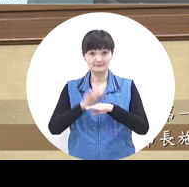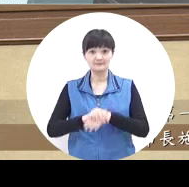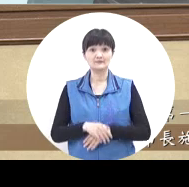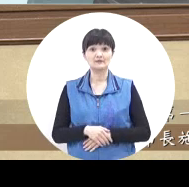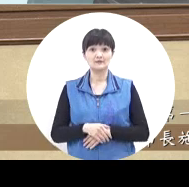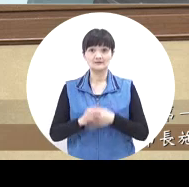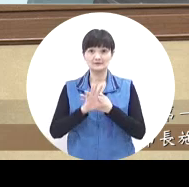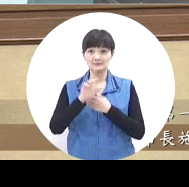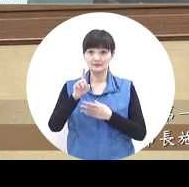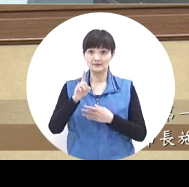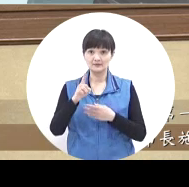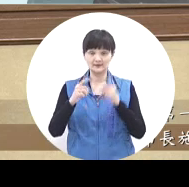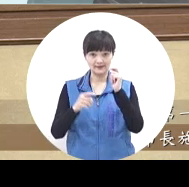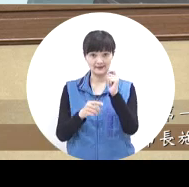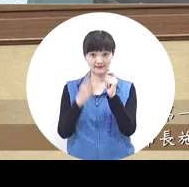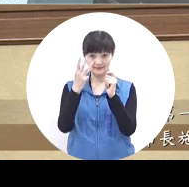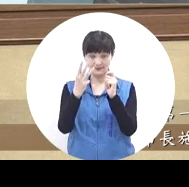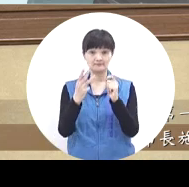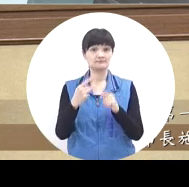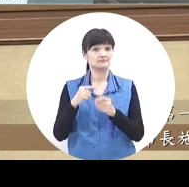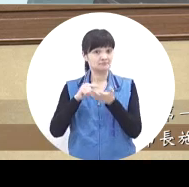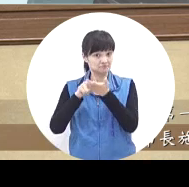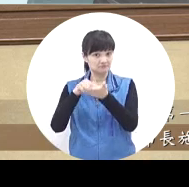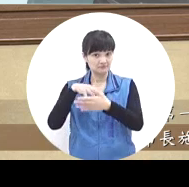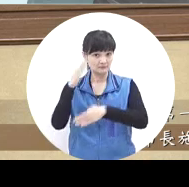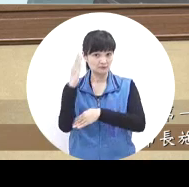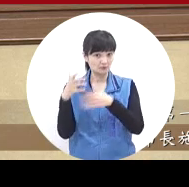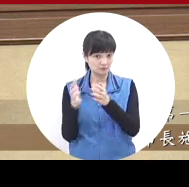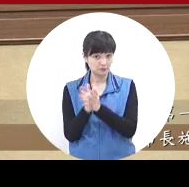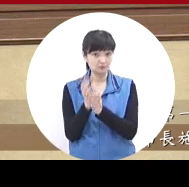当中，希望明年可完成可行性评估。